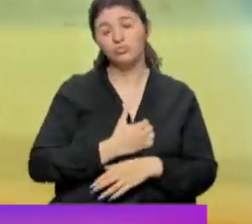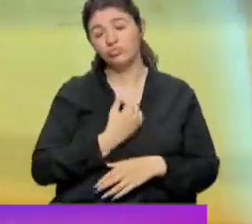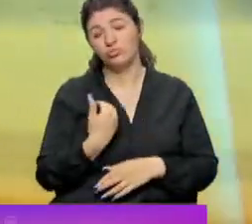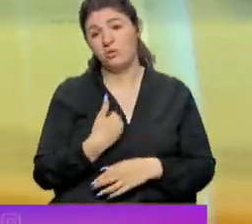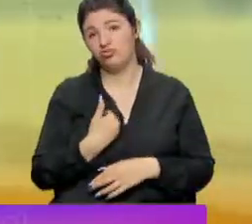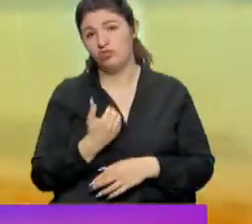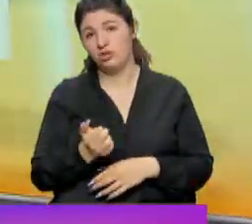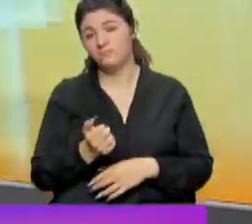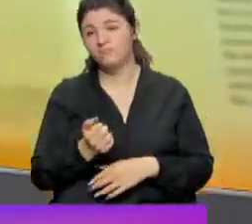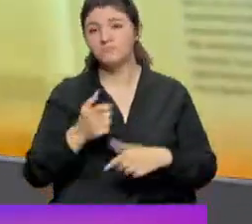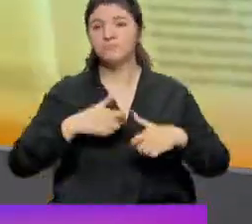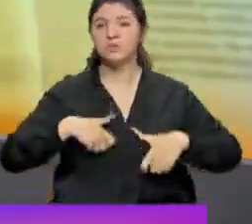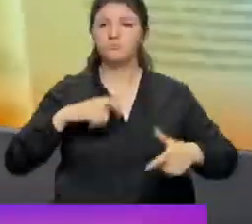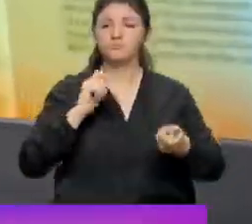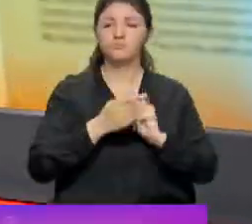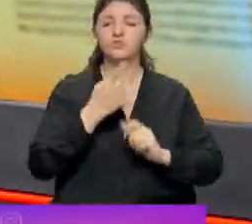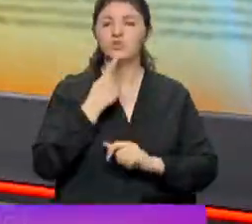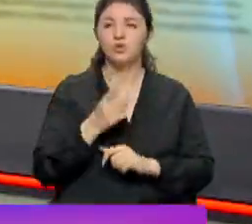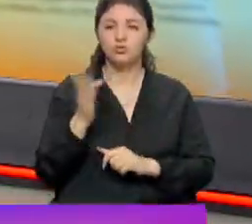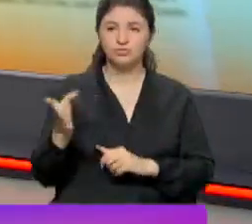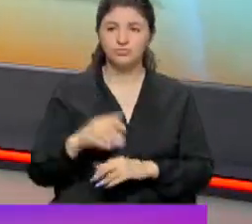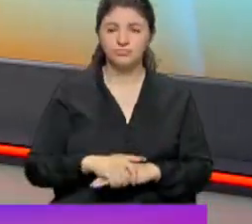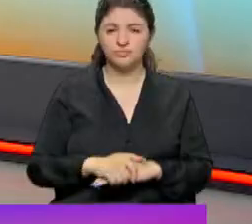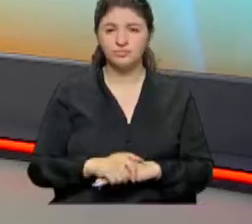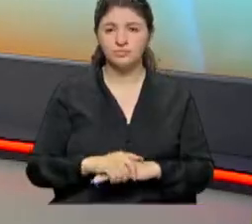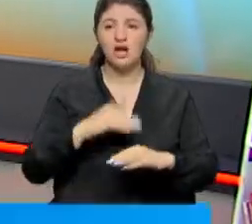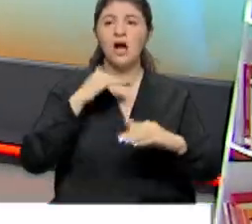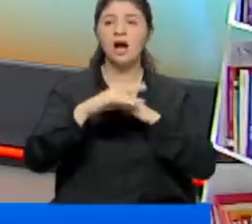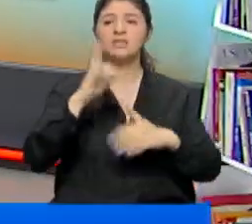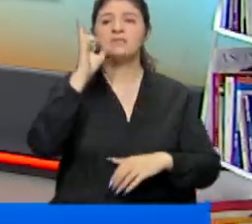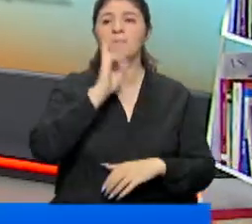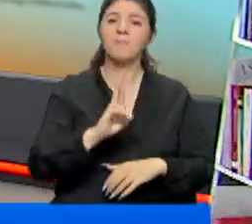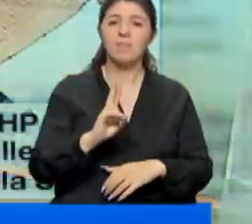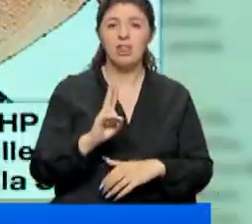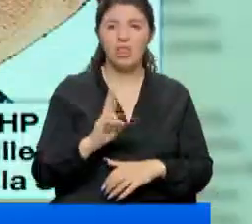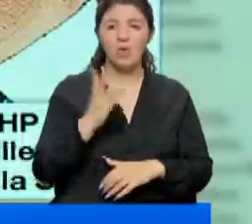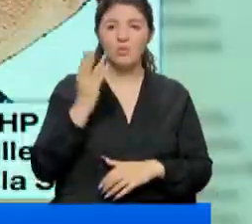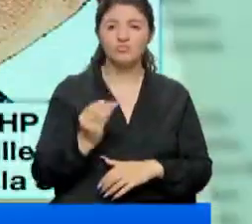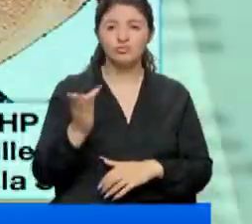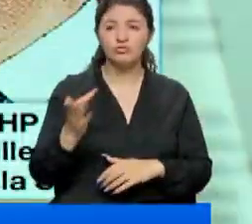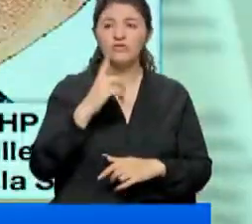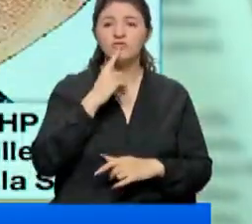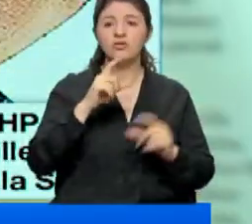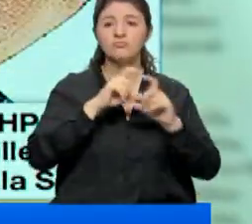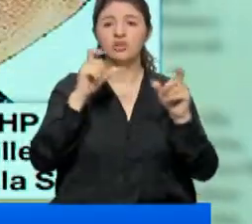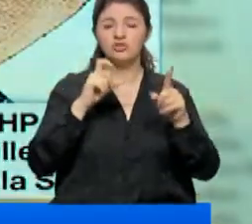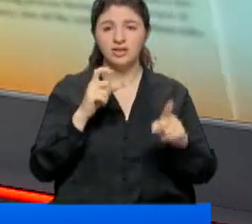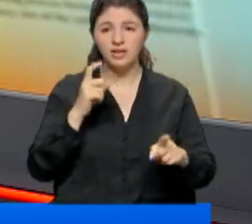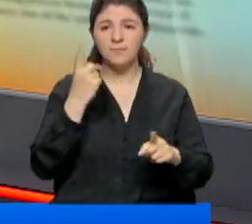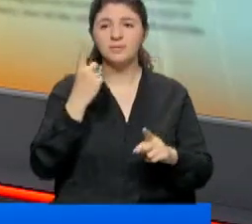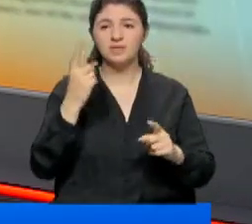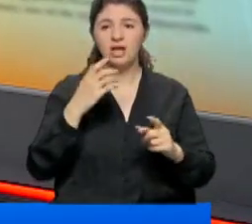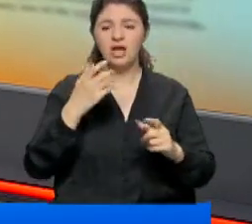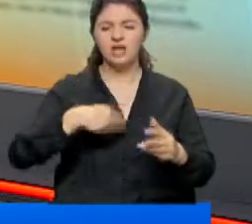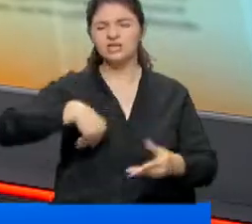bence milliyet'ten Sözde geçiyorum halk zenginleşmiş Sözcü'nün manşetinde de